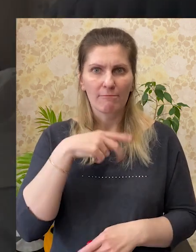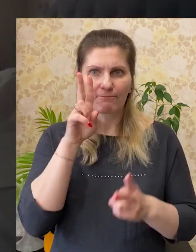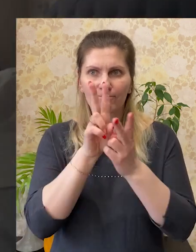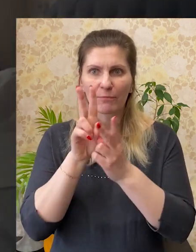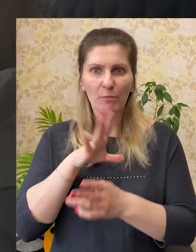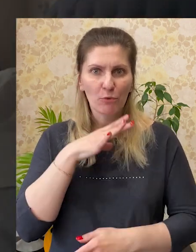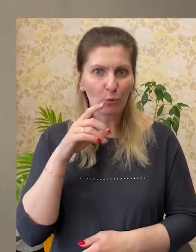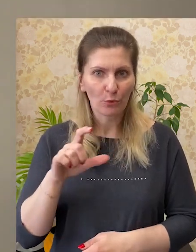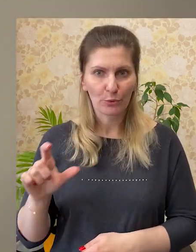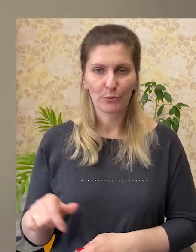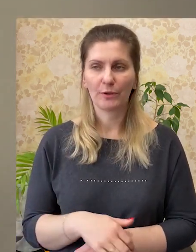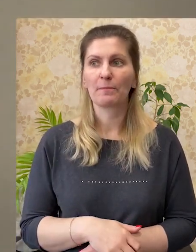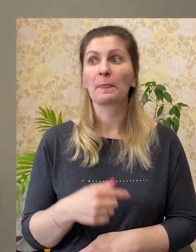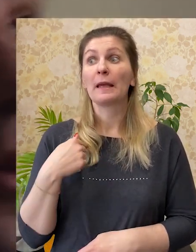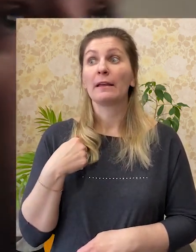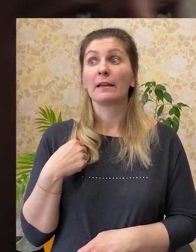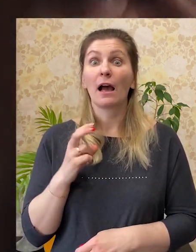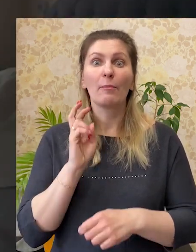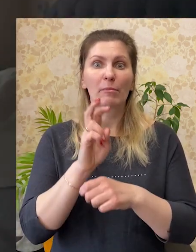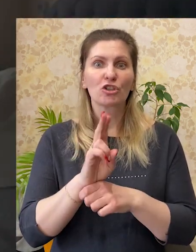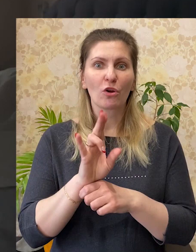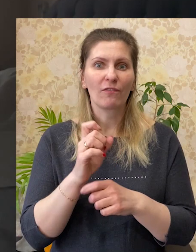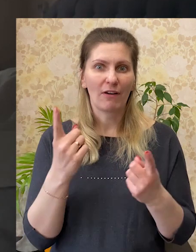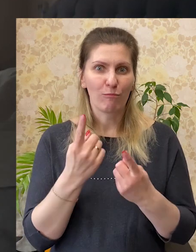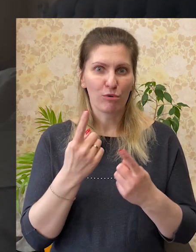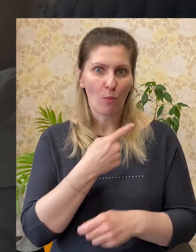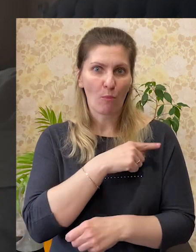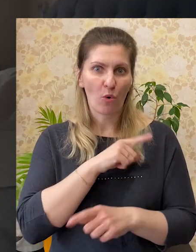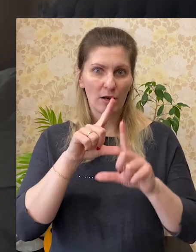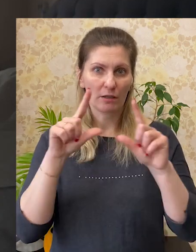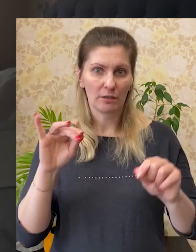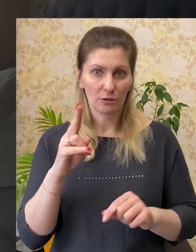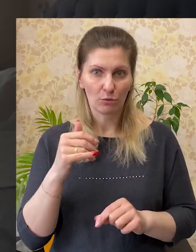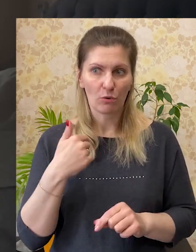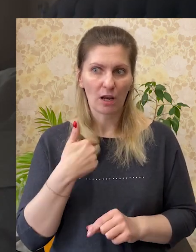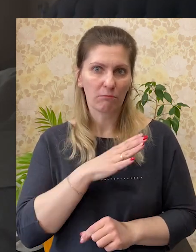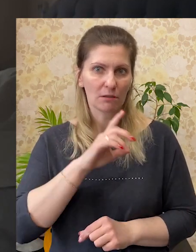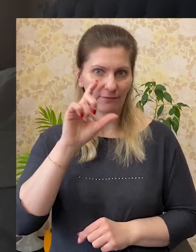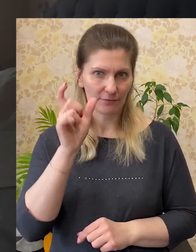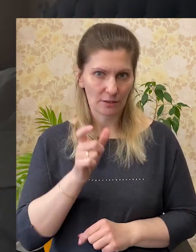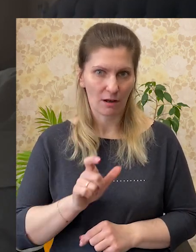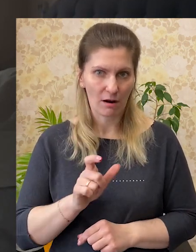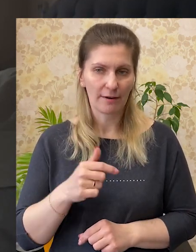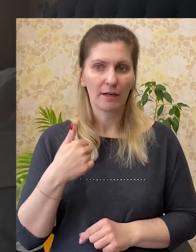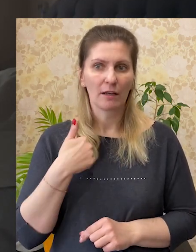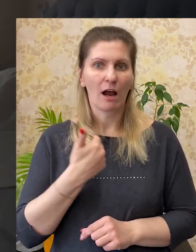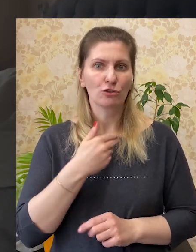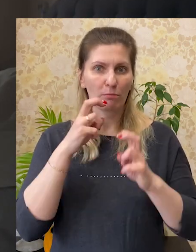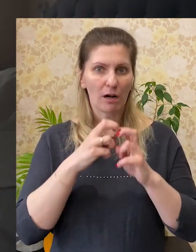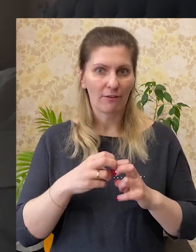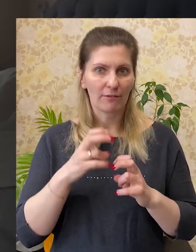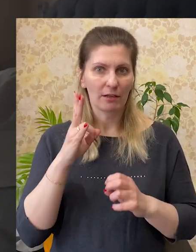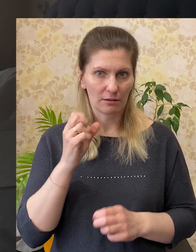людей. Я пришел в поликлинику, ну, я сказал, что я был в Италии на севере, и я хочу провериться, сдать анализы на коронавирус. И они